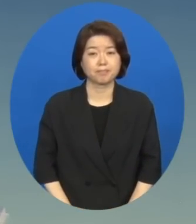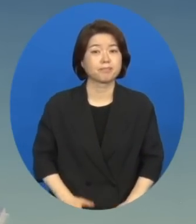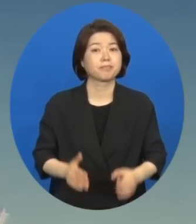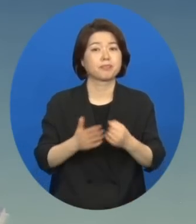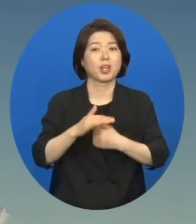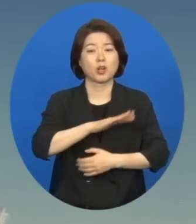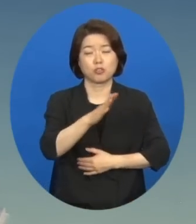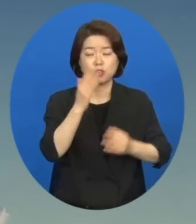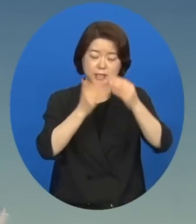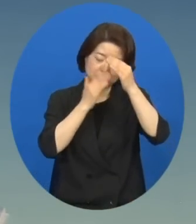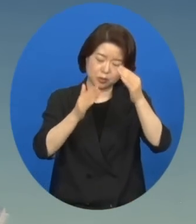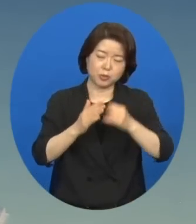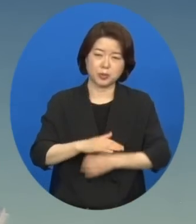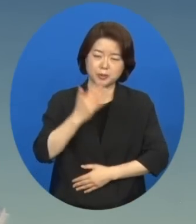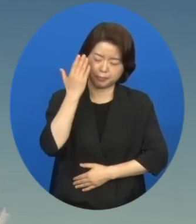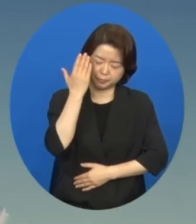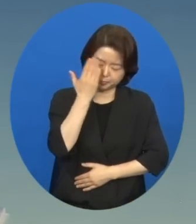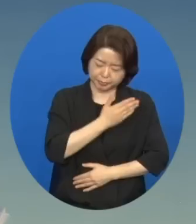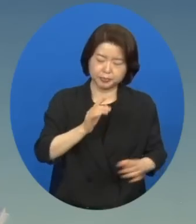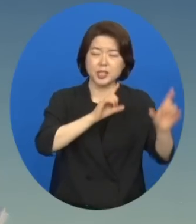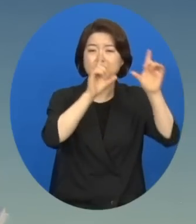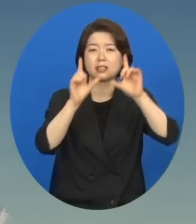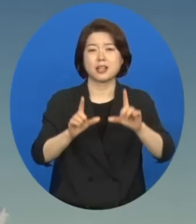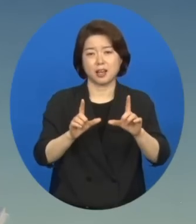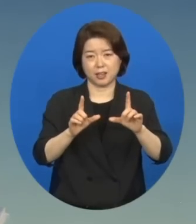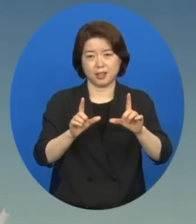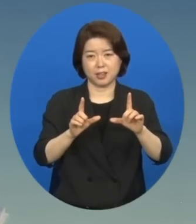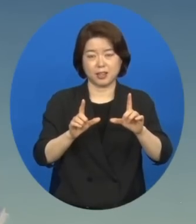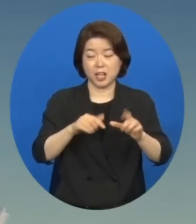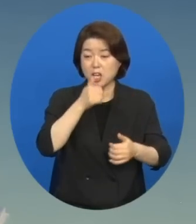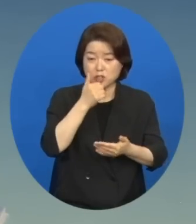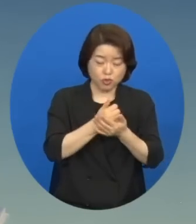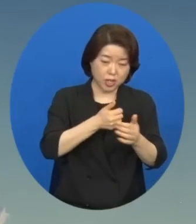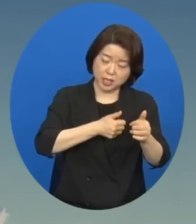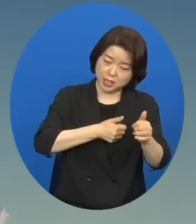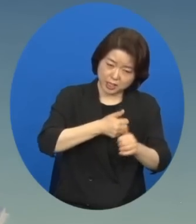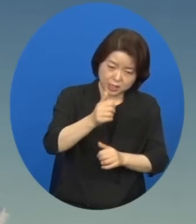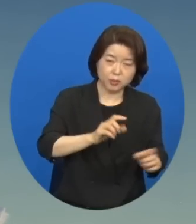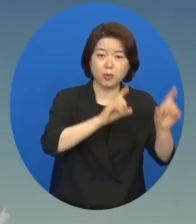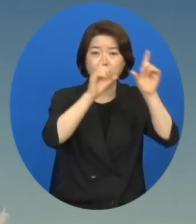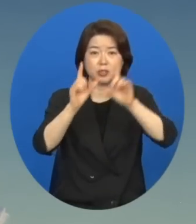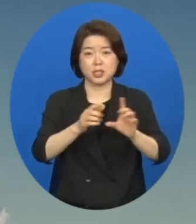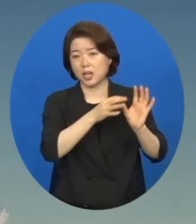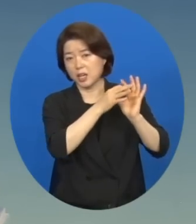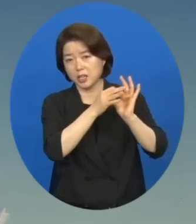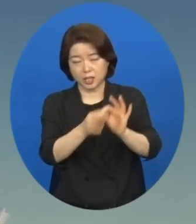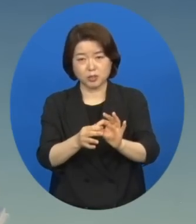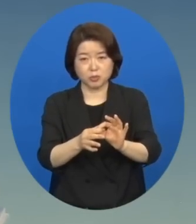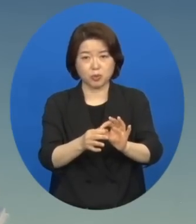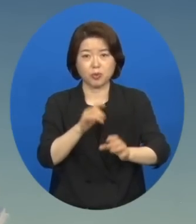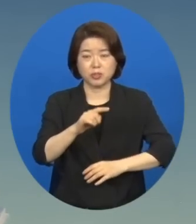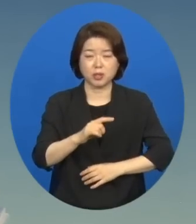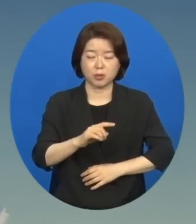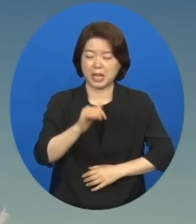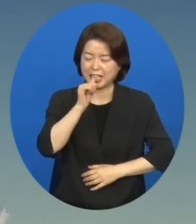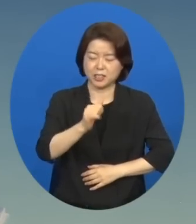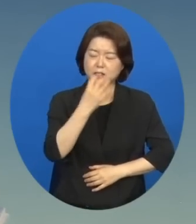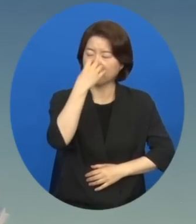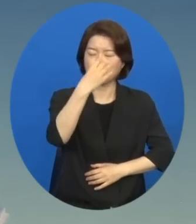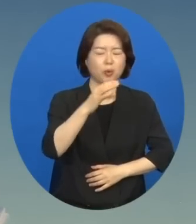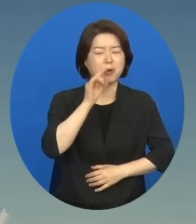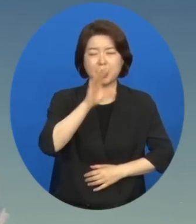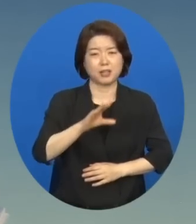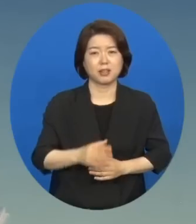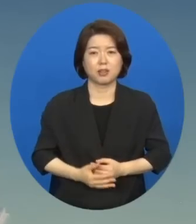그래서 우리 성도들은 정결하게 살고도 죄에서 이기는 삶을 살면서도 절대로 교만해질 수가 없는